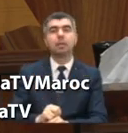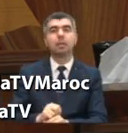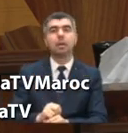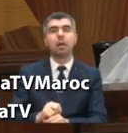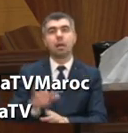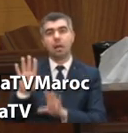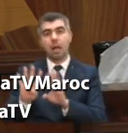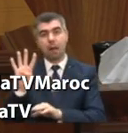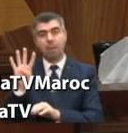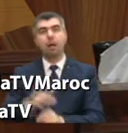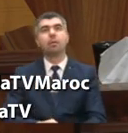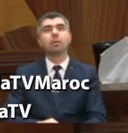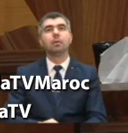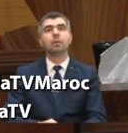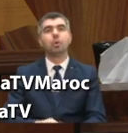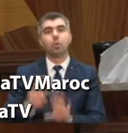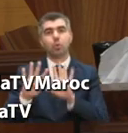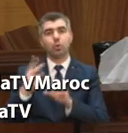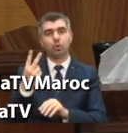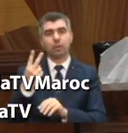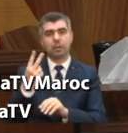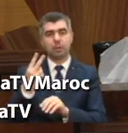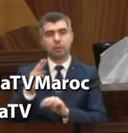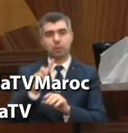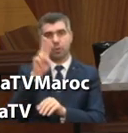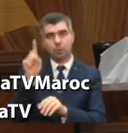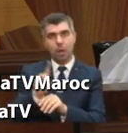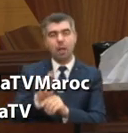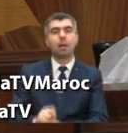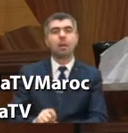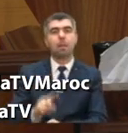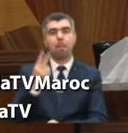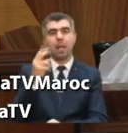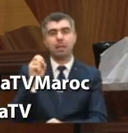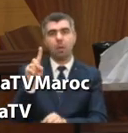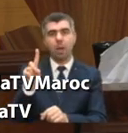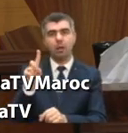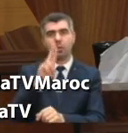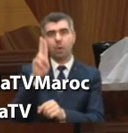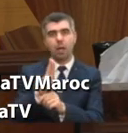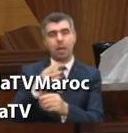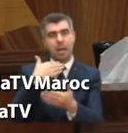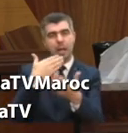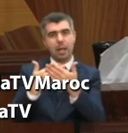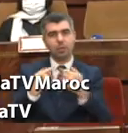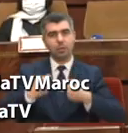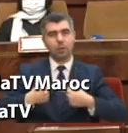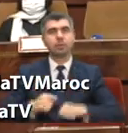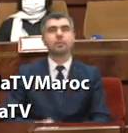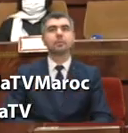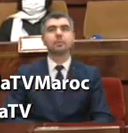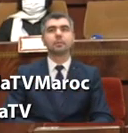هي 29 سؤالا شفويا و201 سؤالا كتابيا. شكرا سيد رئيس. شكرا سيدة